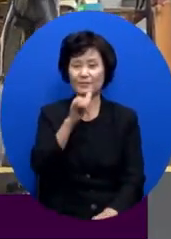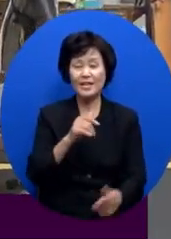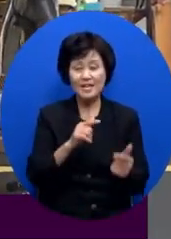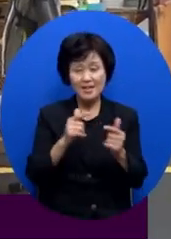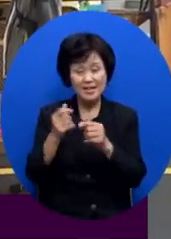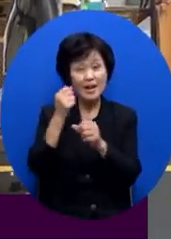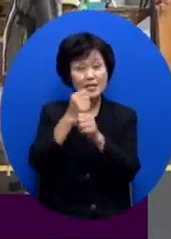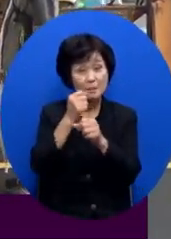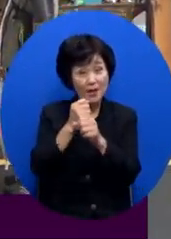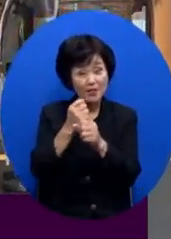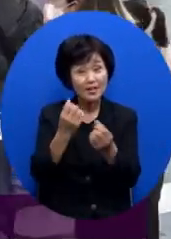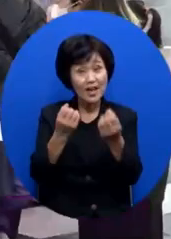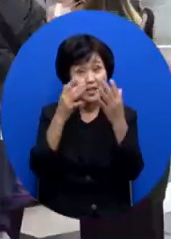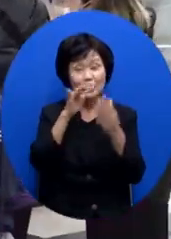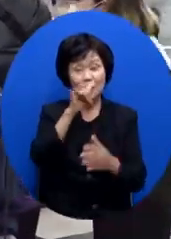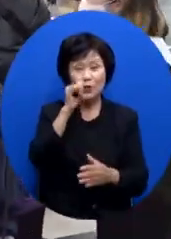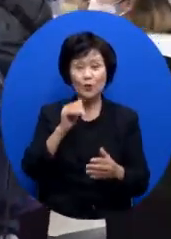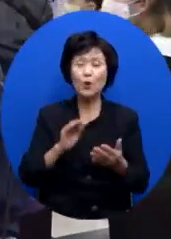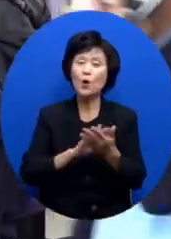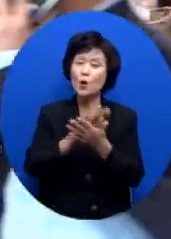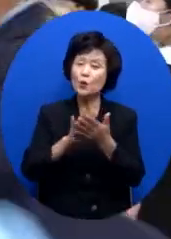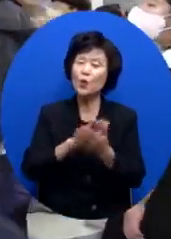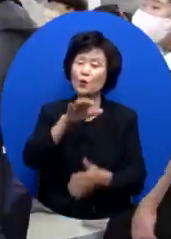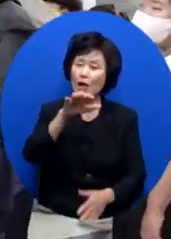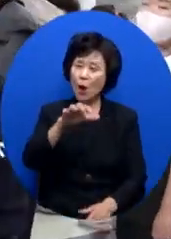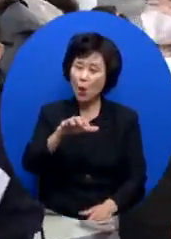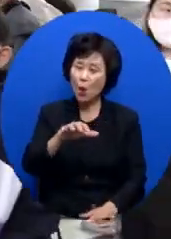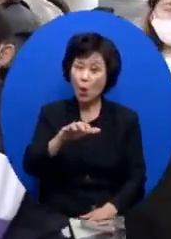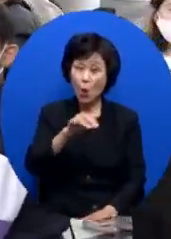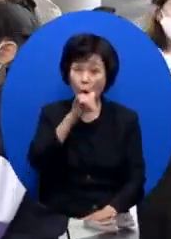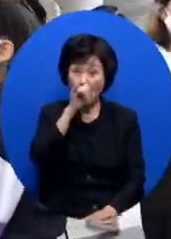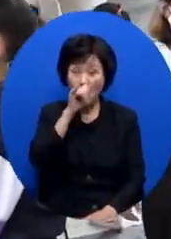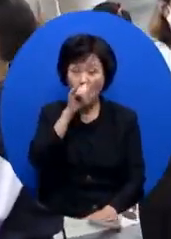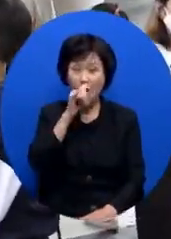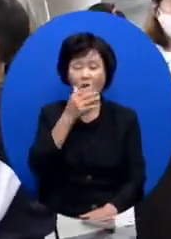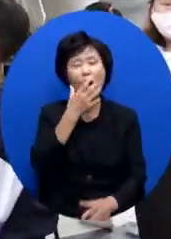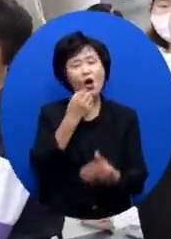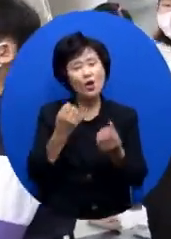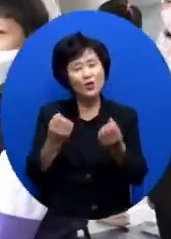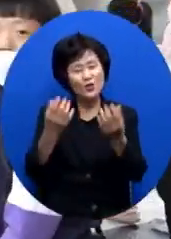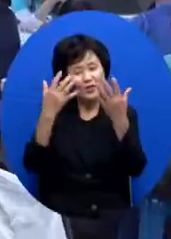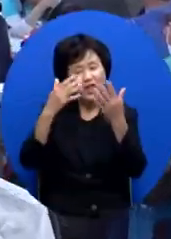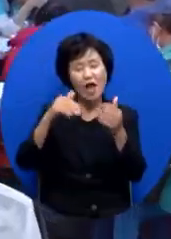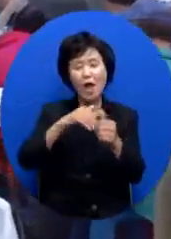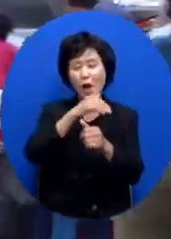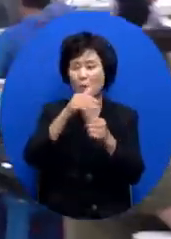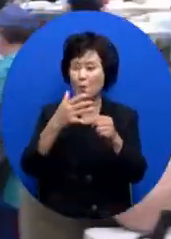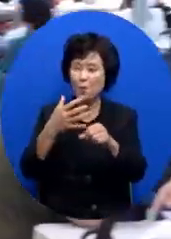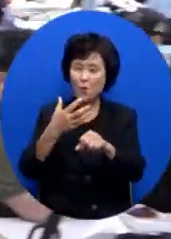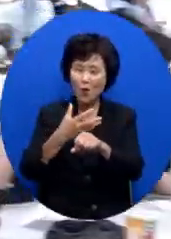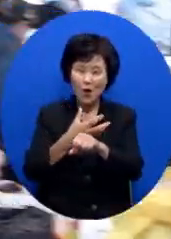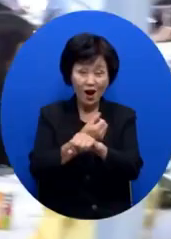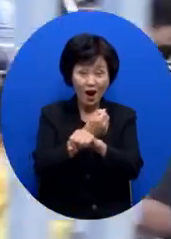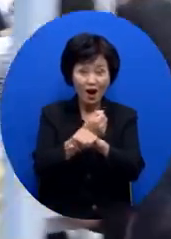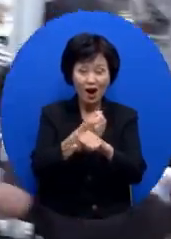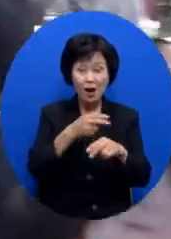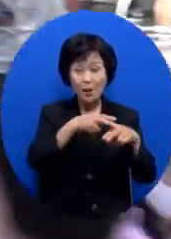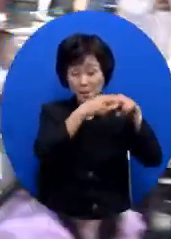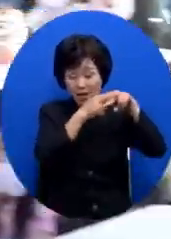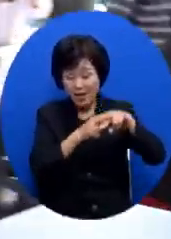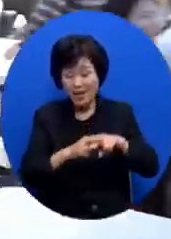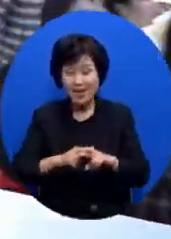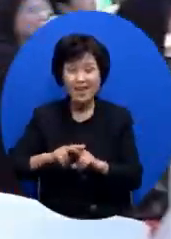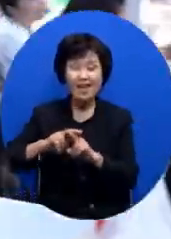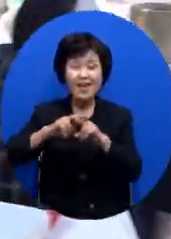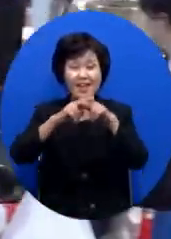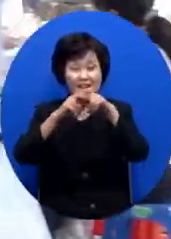등입니다. 놀이기구도 준비되어 있어서 축제 분위기가 물씬 풍기는데요. 디스코 팡팡과 바이킹, 레일 기차 등을 준비해